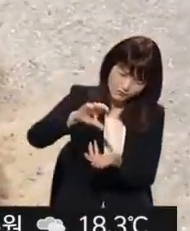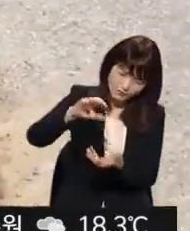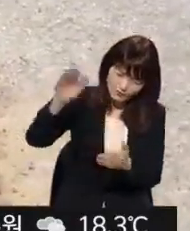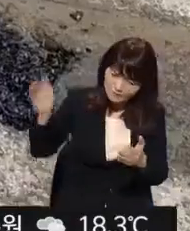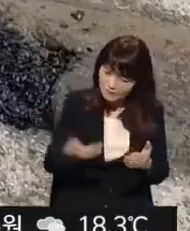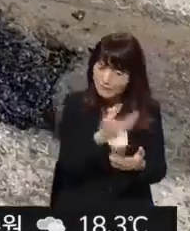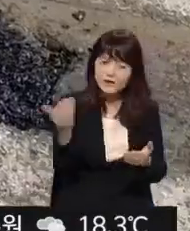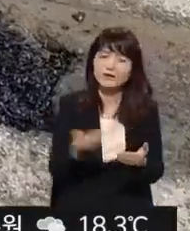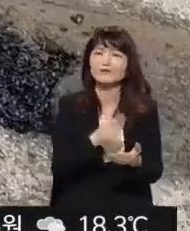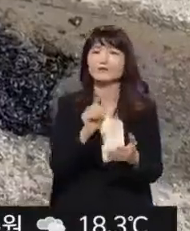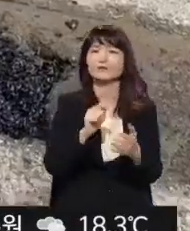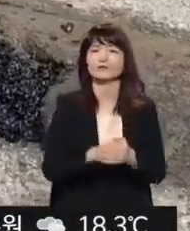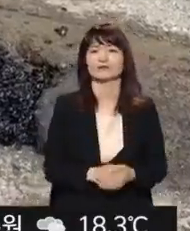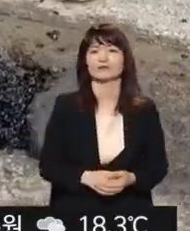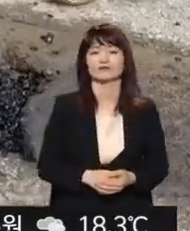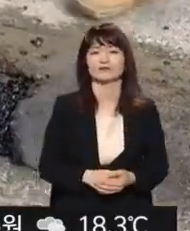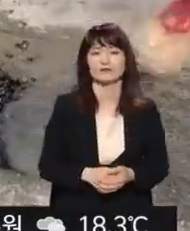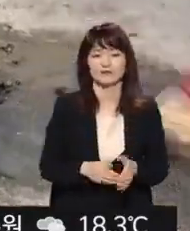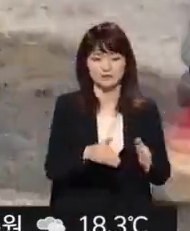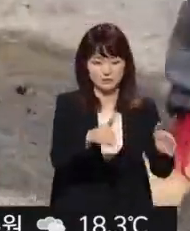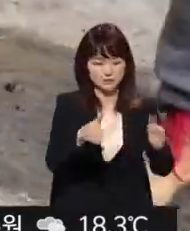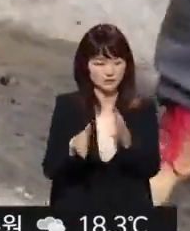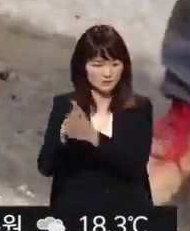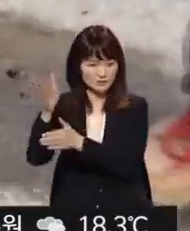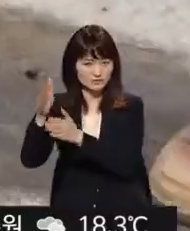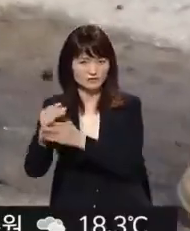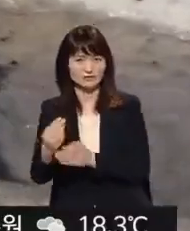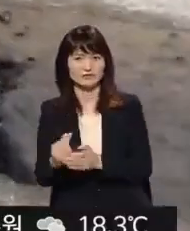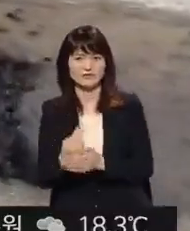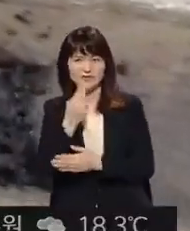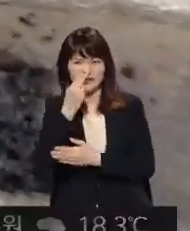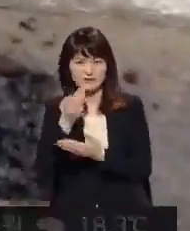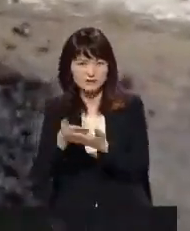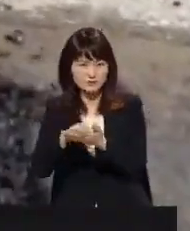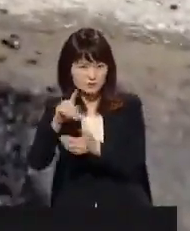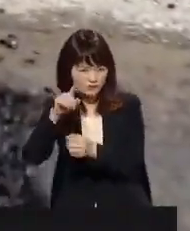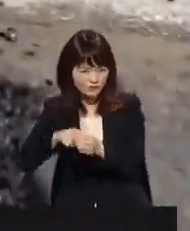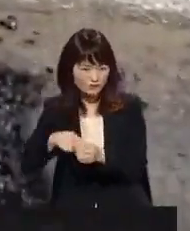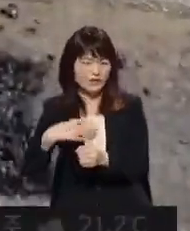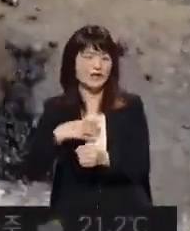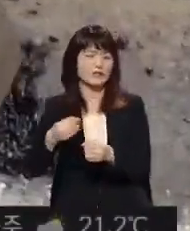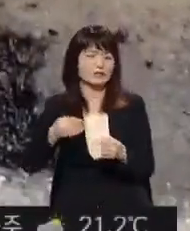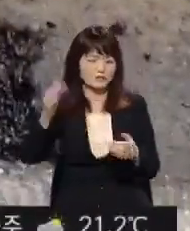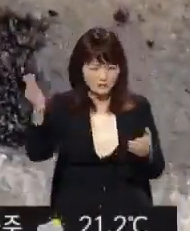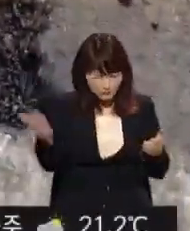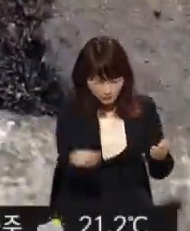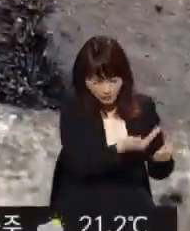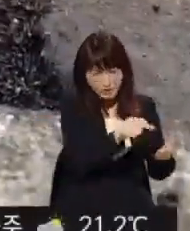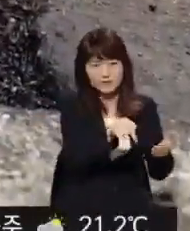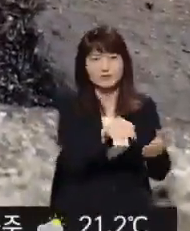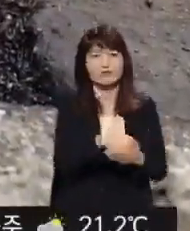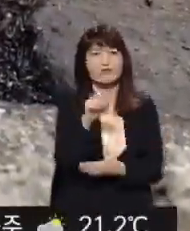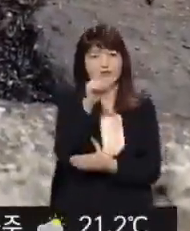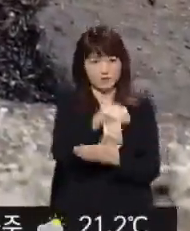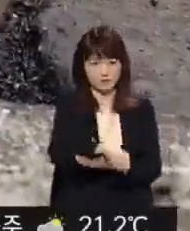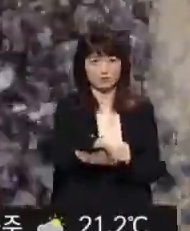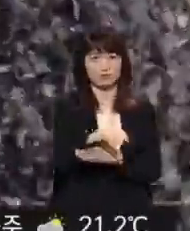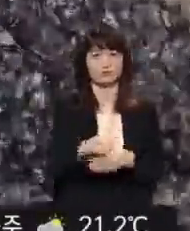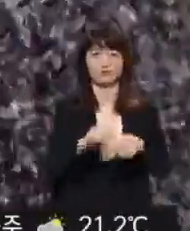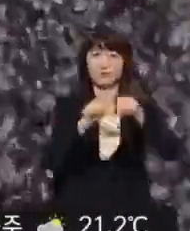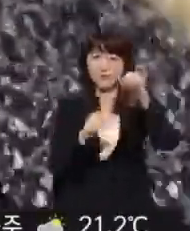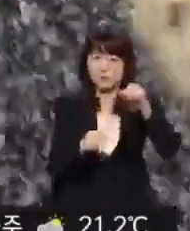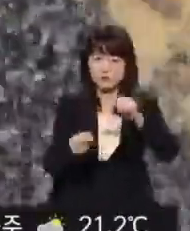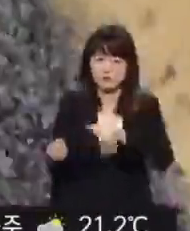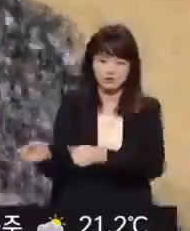왜? 파였던 도로는 시에서 가스 정비를 위해서 일부러 파놓았던 구멍이에요. 허가도 받았고 오래